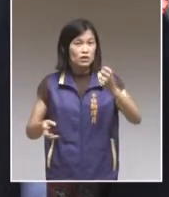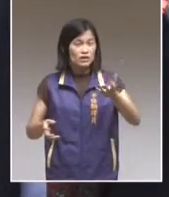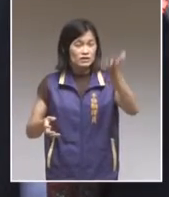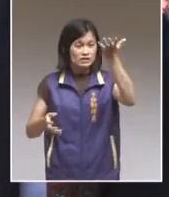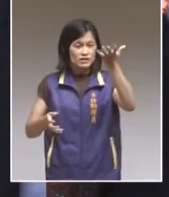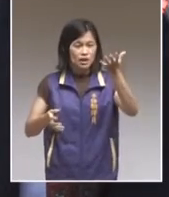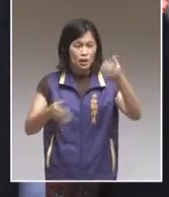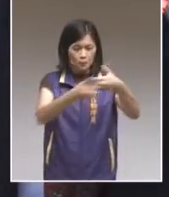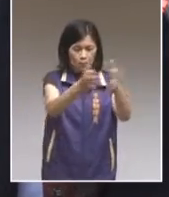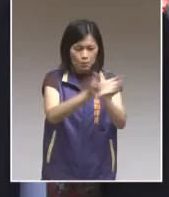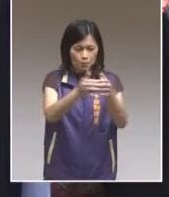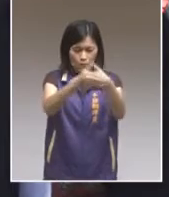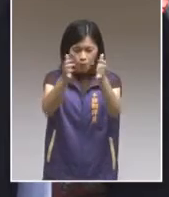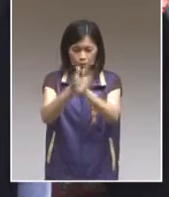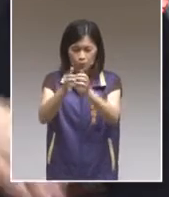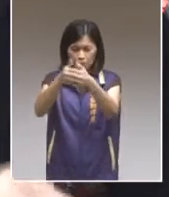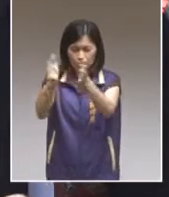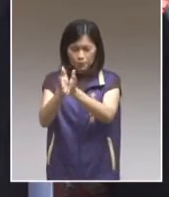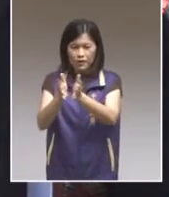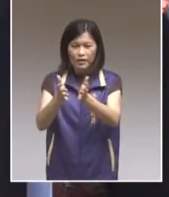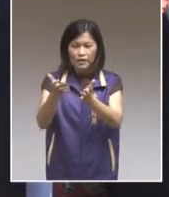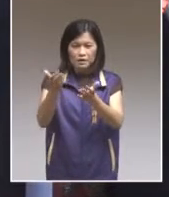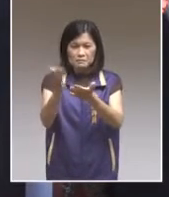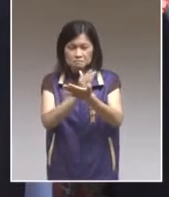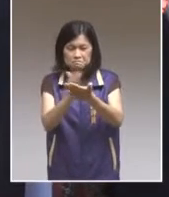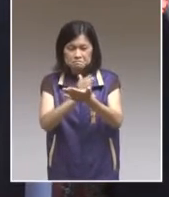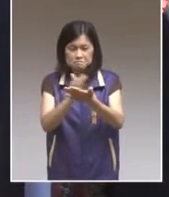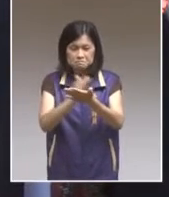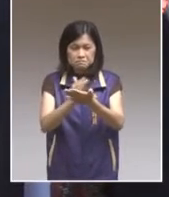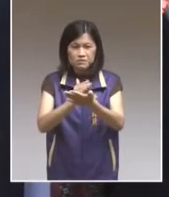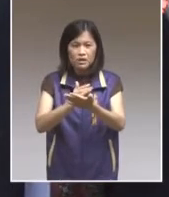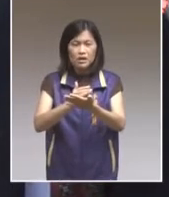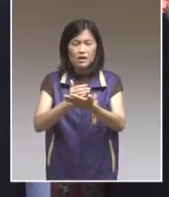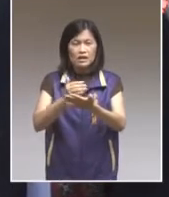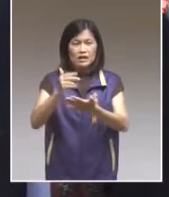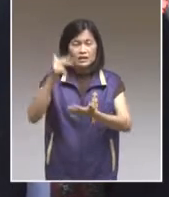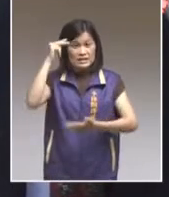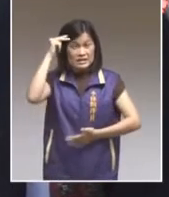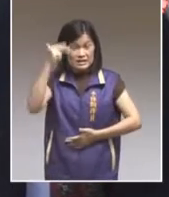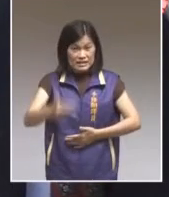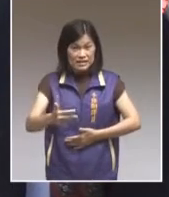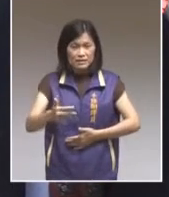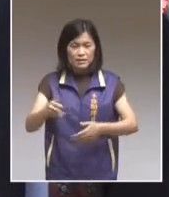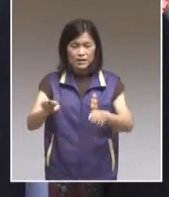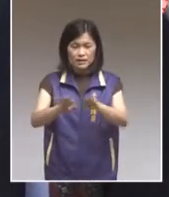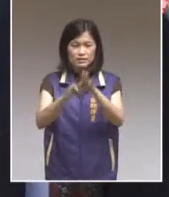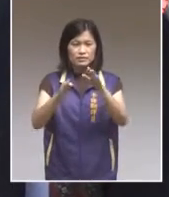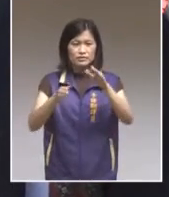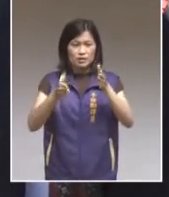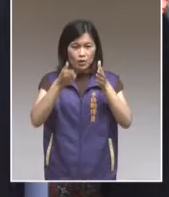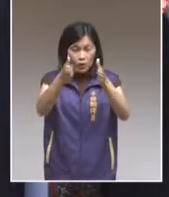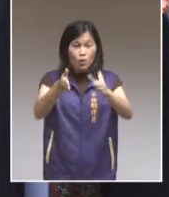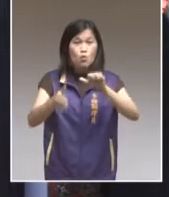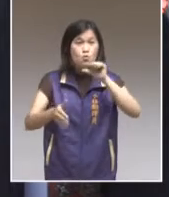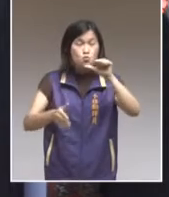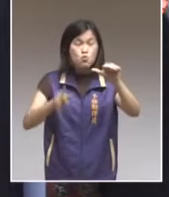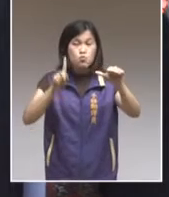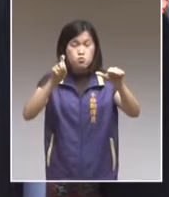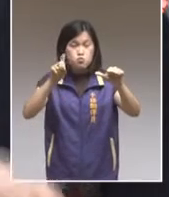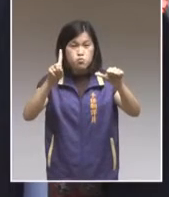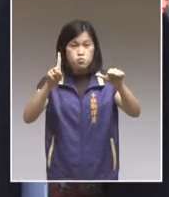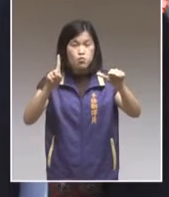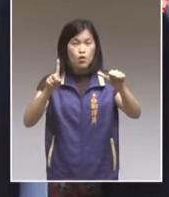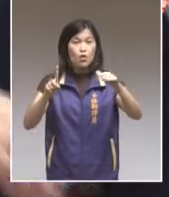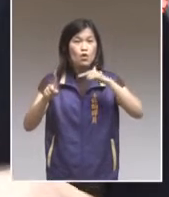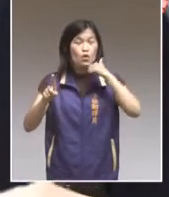统计分析。那我们如果看下个礼拜开始要施打的5到11岁或